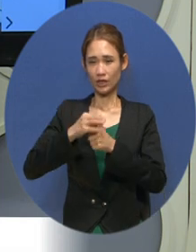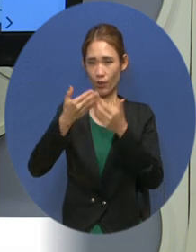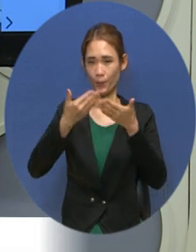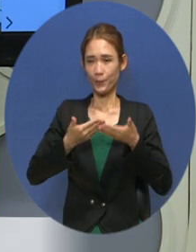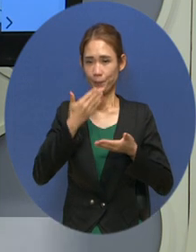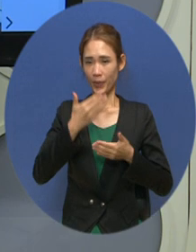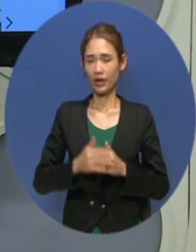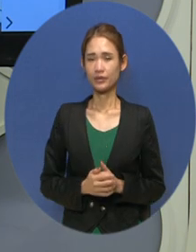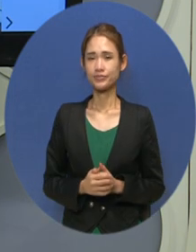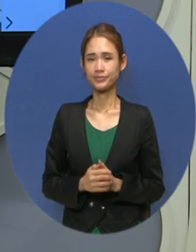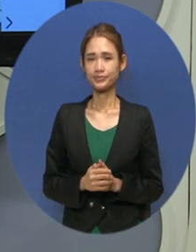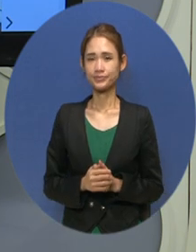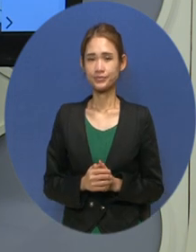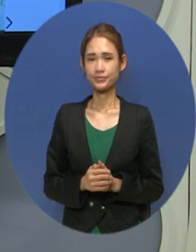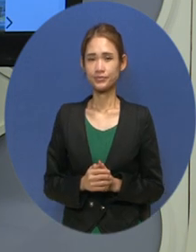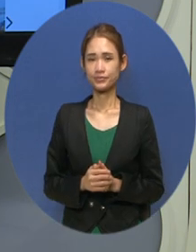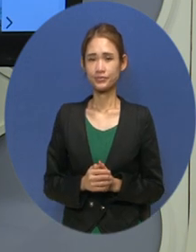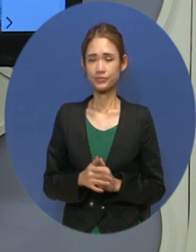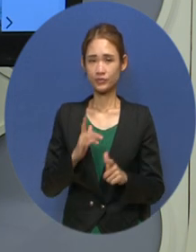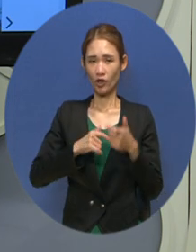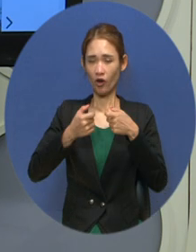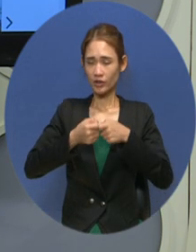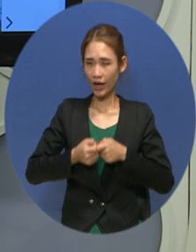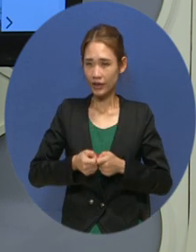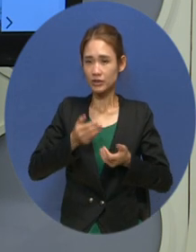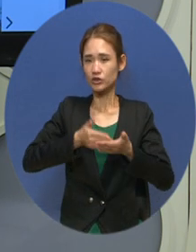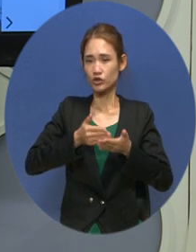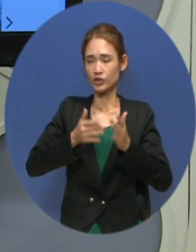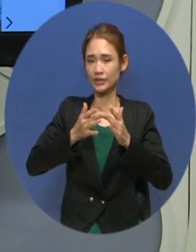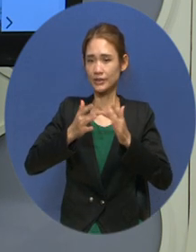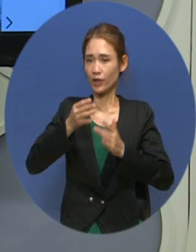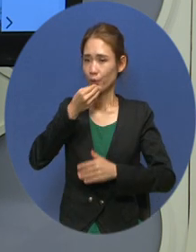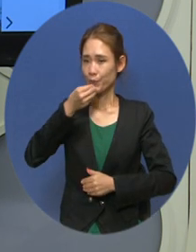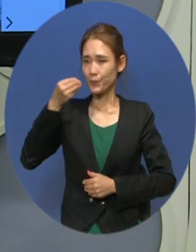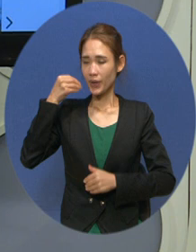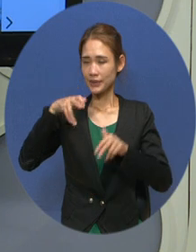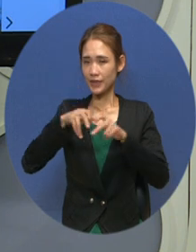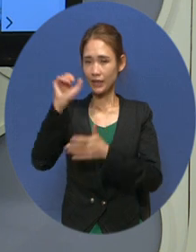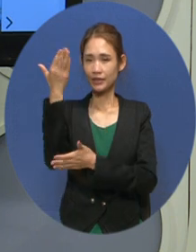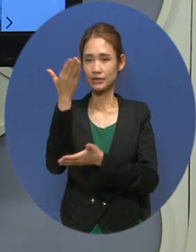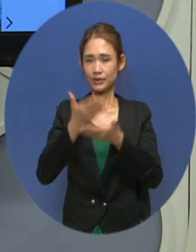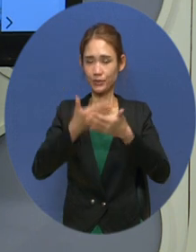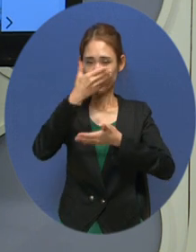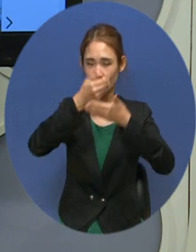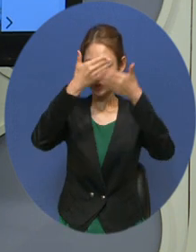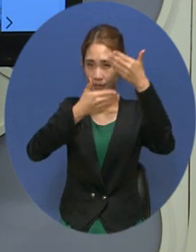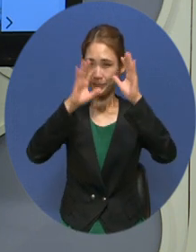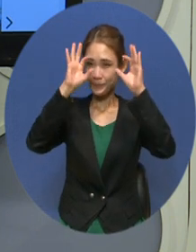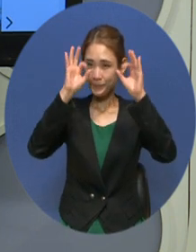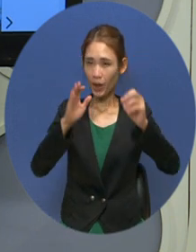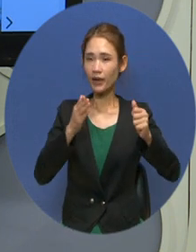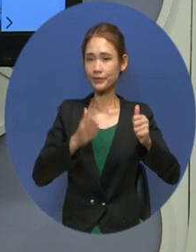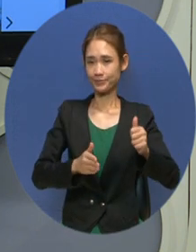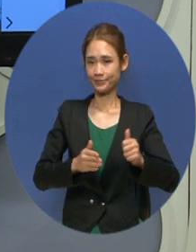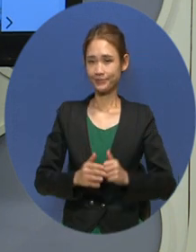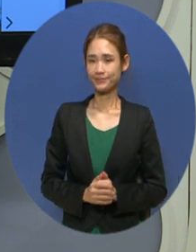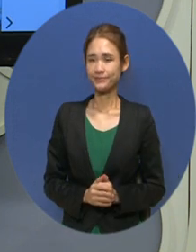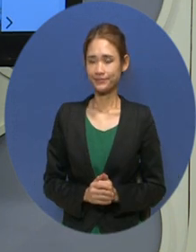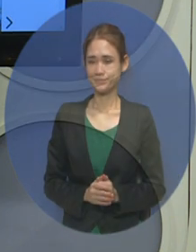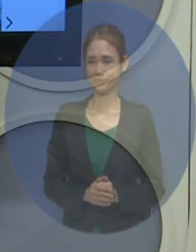됐습니다 이렇게 자세한 사항은 외피 어느 홈페이지와 장애인 신문 보케 tv 뉴스를 통해 확인할 수